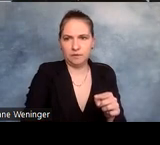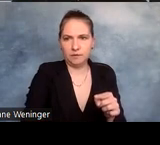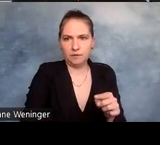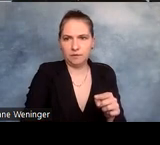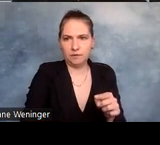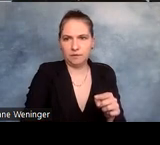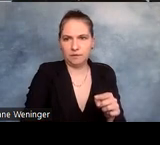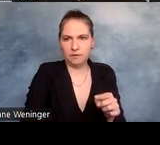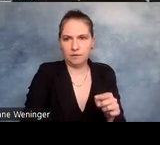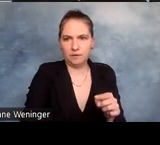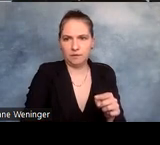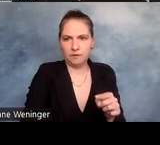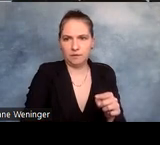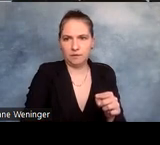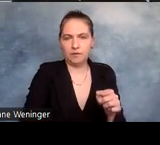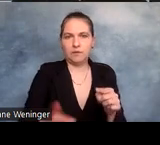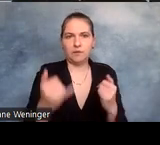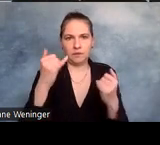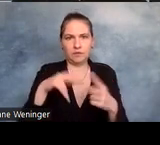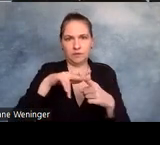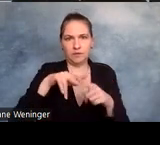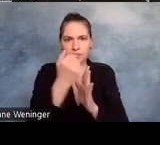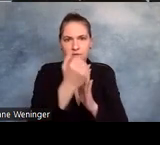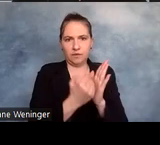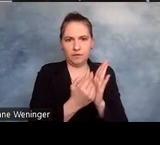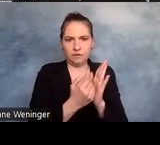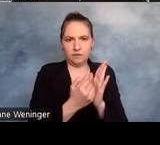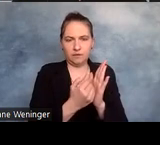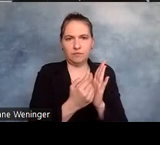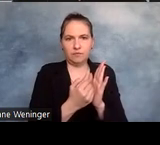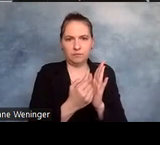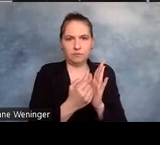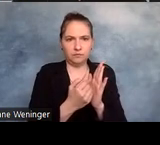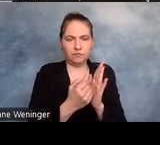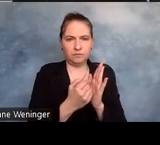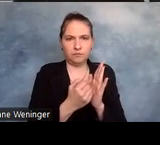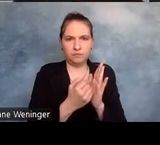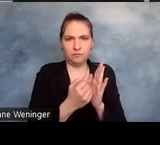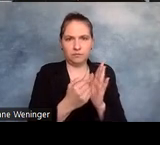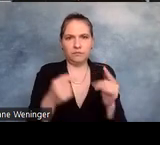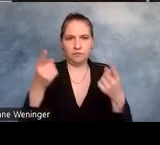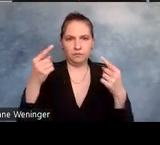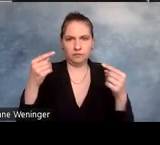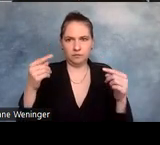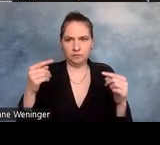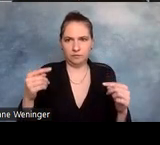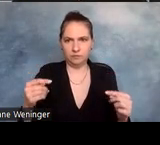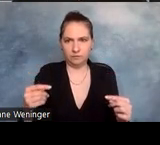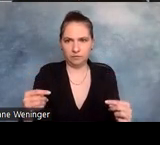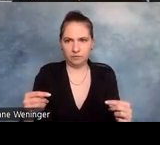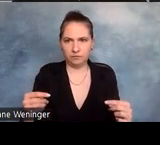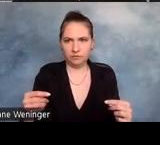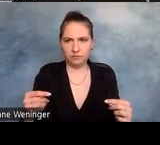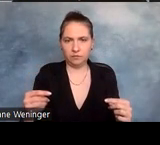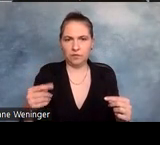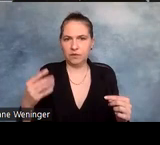Genau, also wir haben hier jetzt auch die Werkzeugliste auf bitvtest.de. Und wenn man da weiter runter scrollt, kommt man irgendwann zu